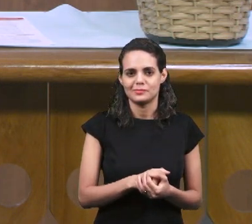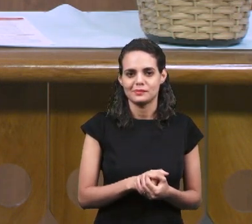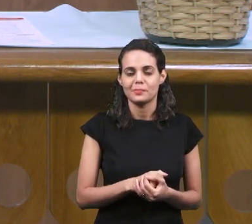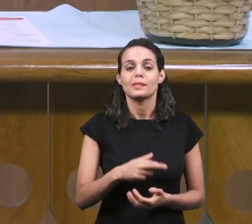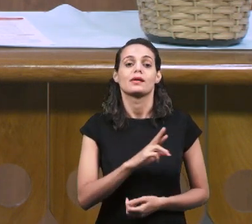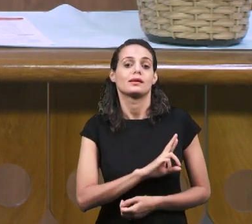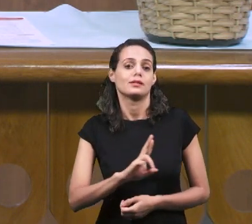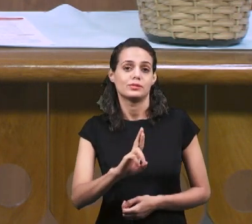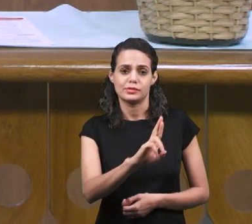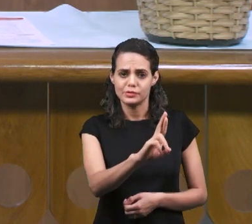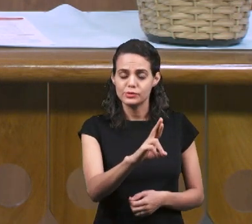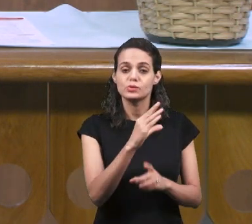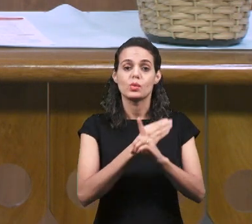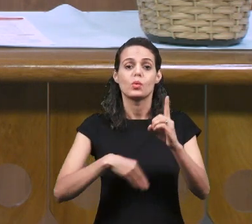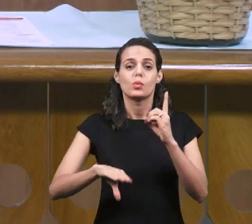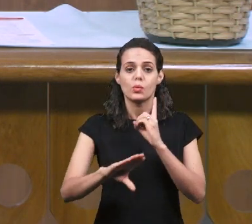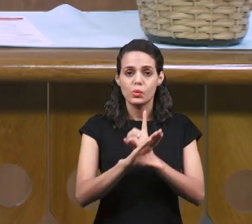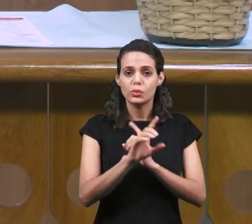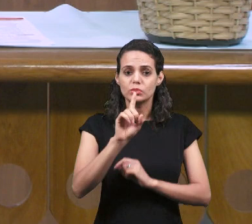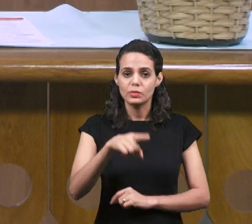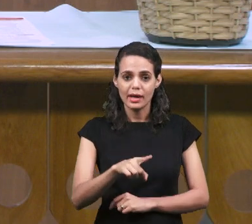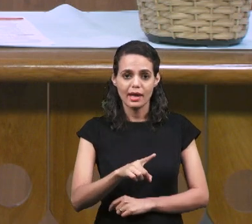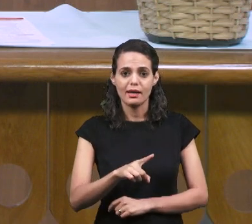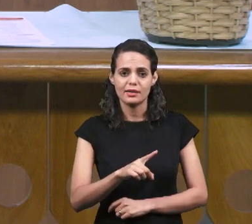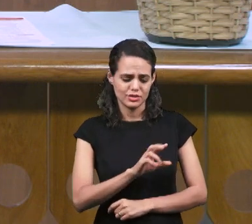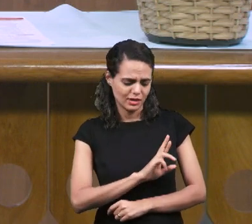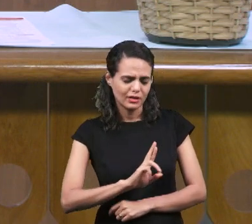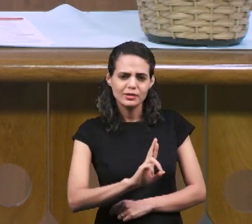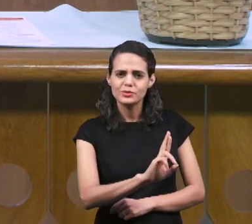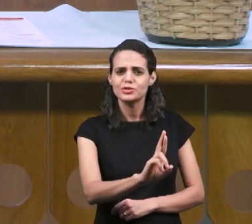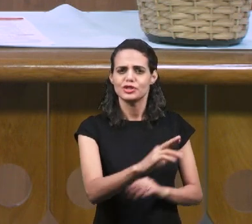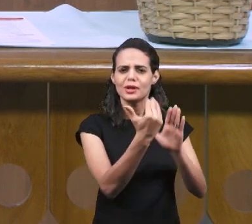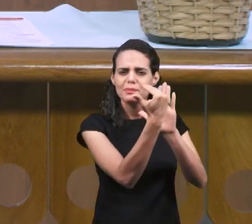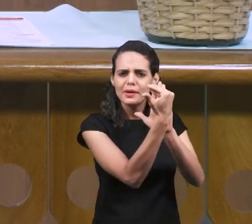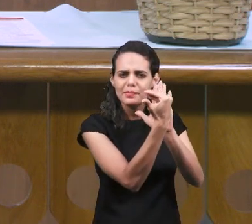un culte liturgique. Donc la liturgie,